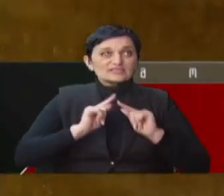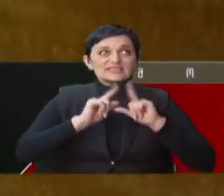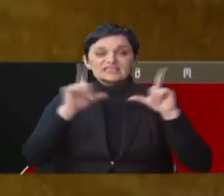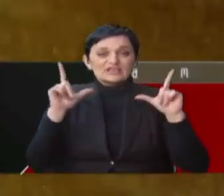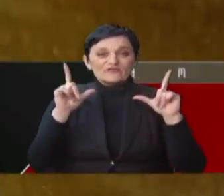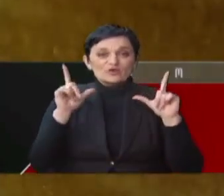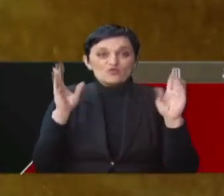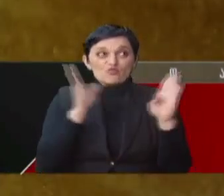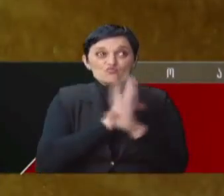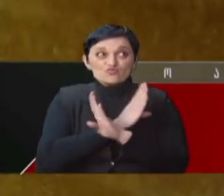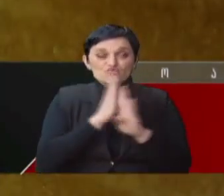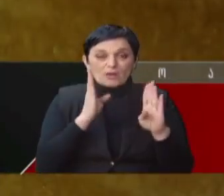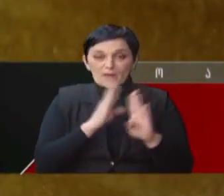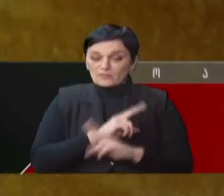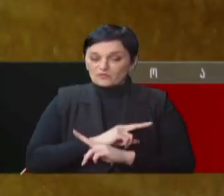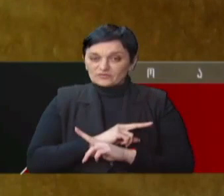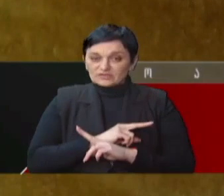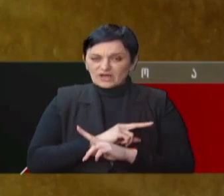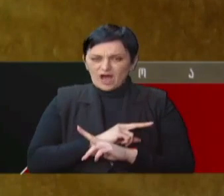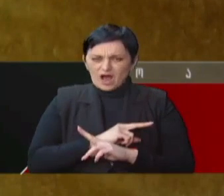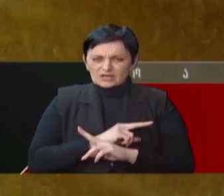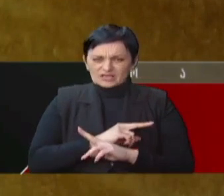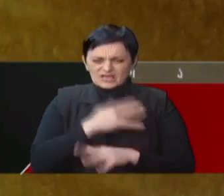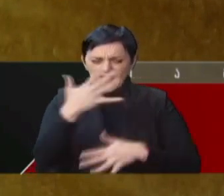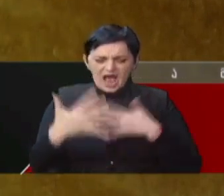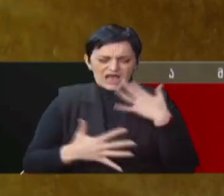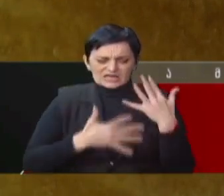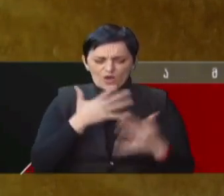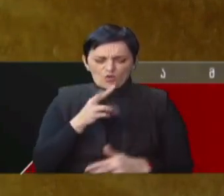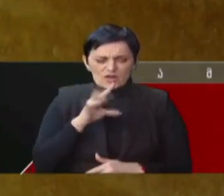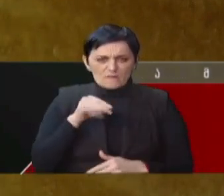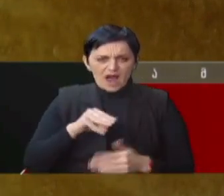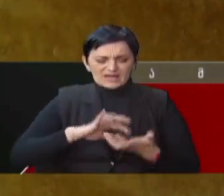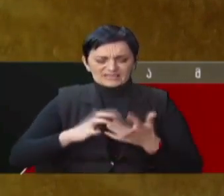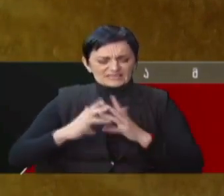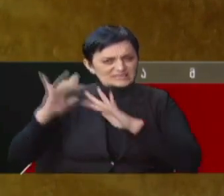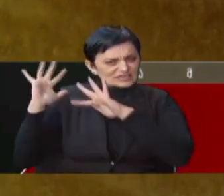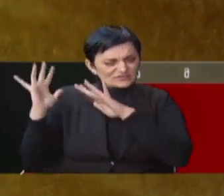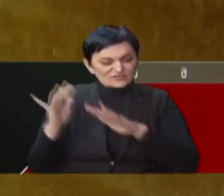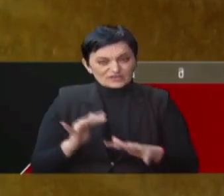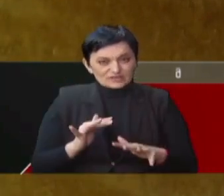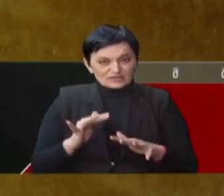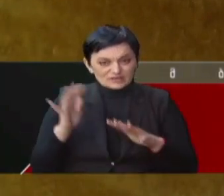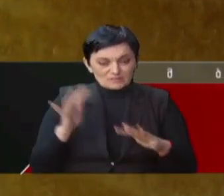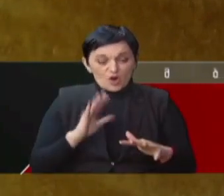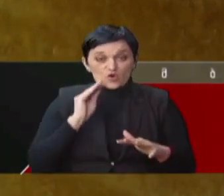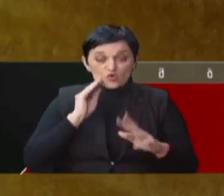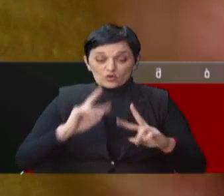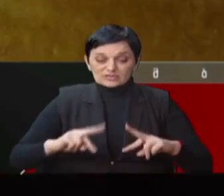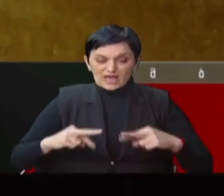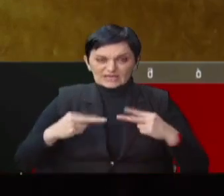ბუნება მკვდარი. არეულ მარტის წვიმადა თქეში რუსთავი